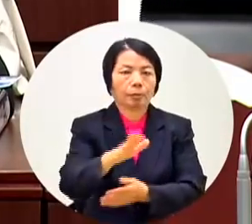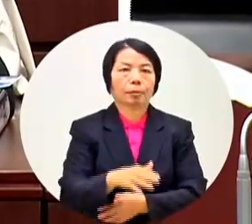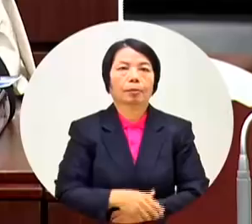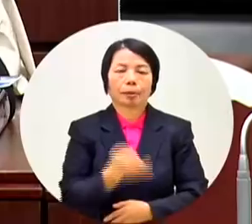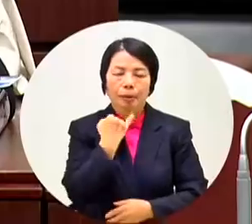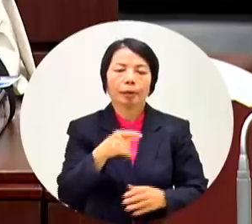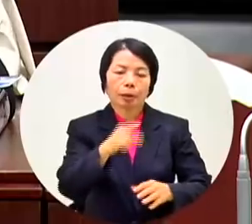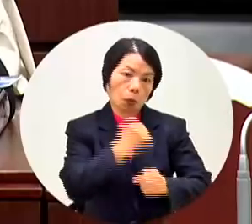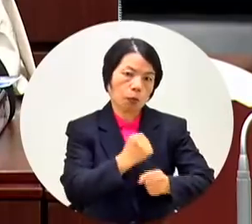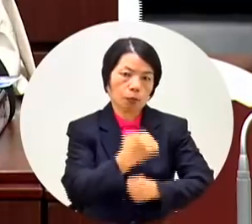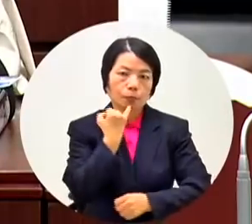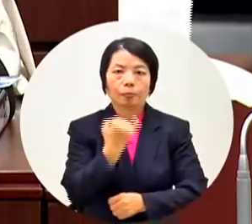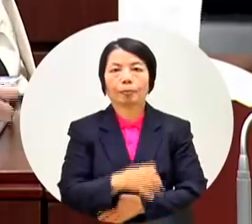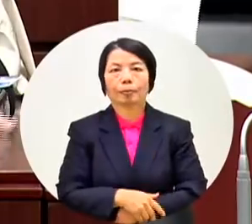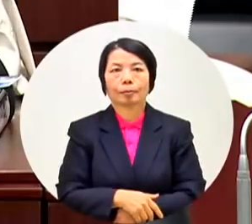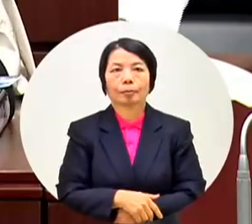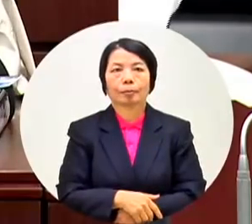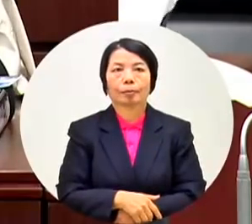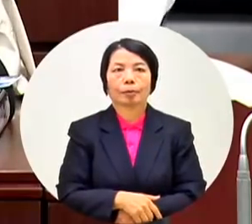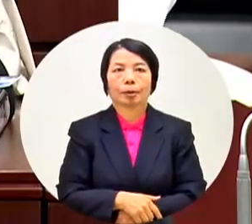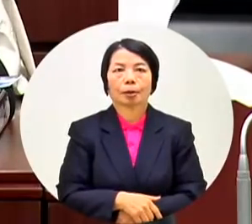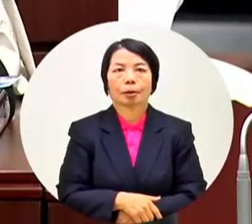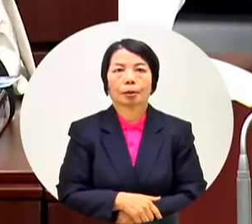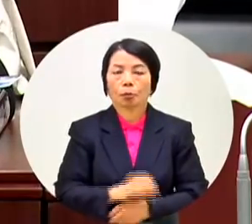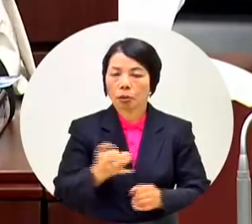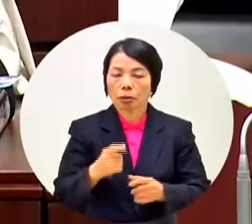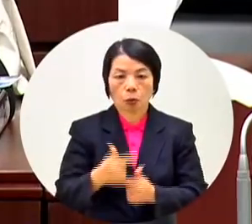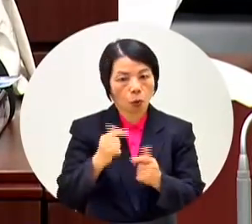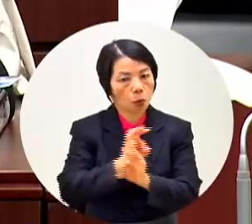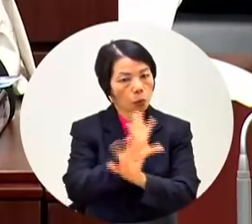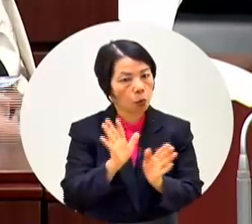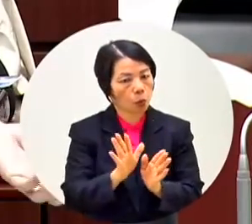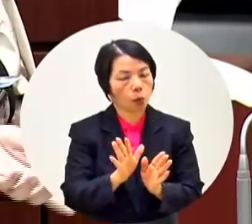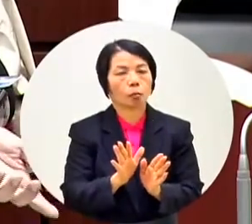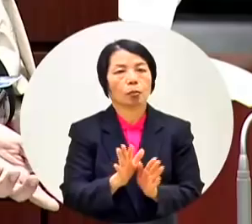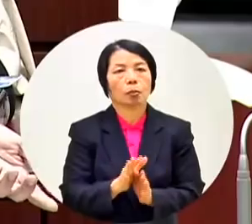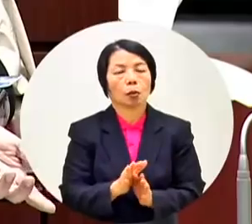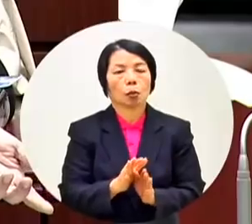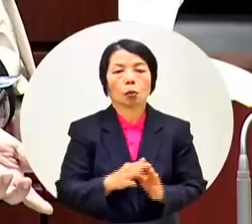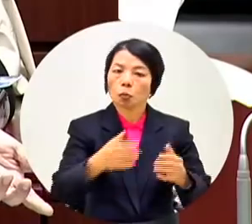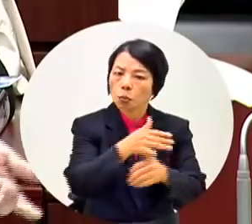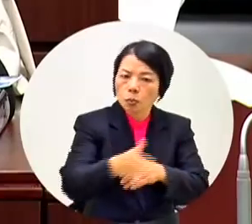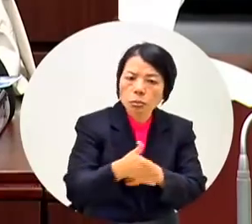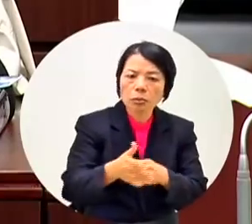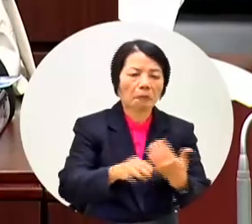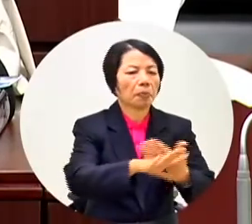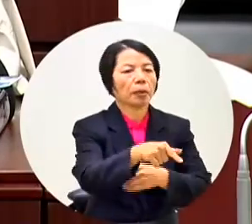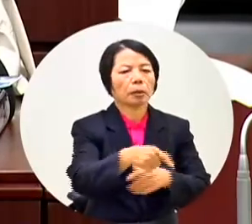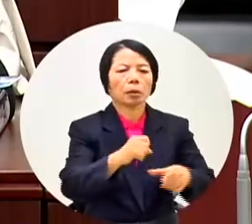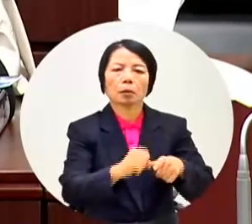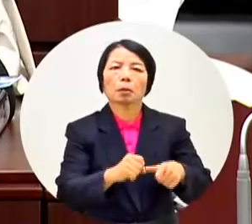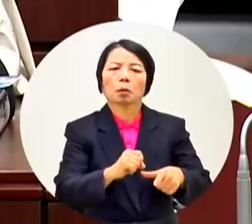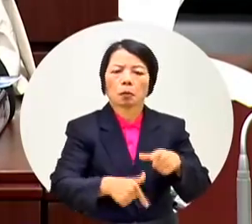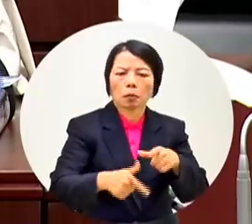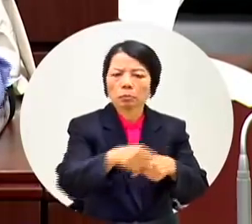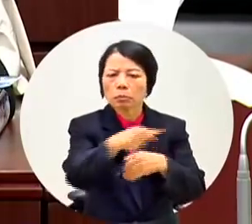不是光农村，我最近拜访很多企业家，都共同级的问题，找不到工人。那外面的很多